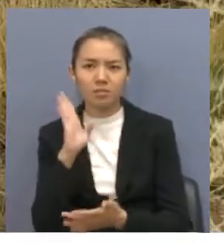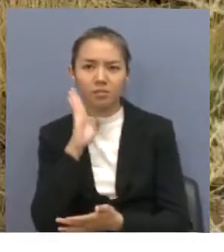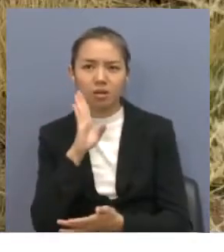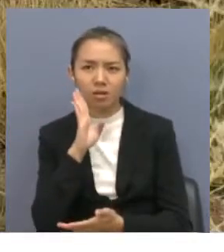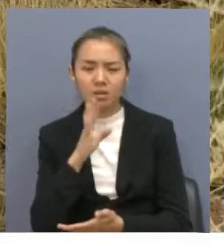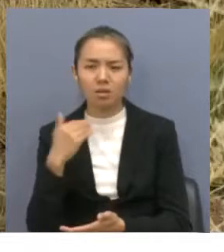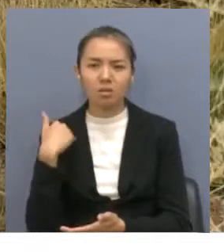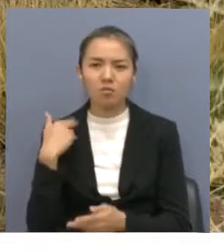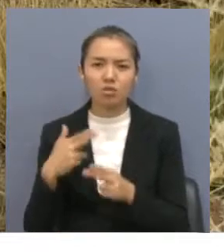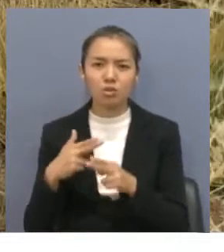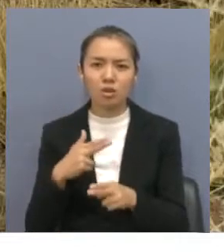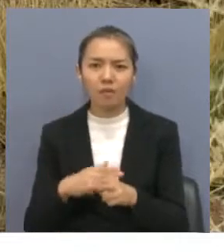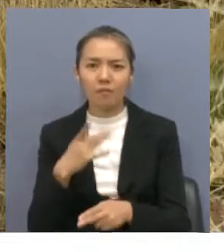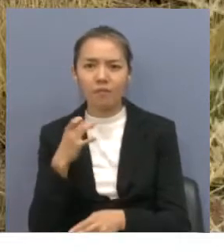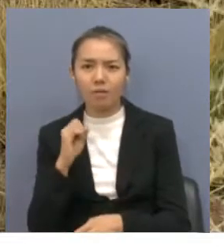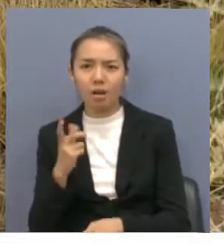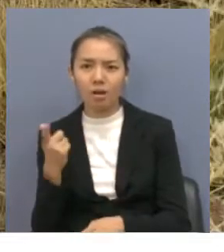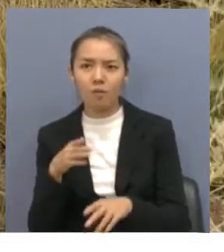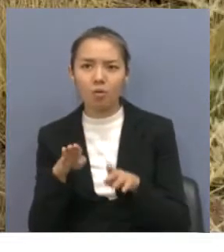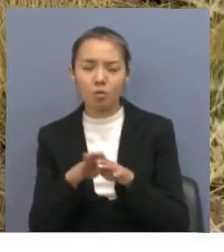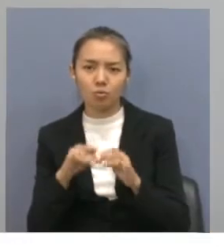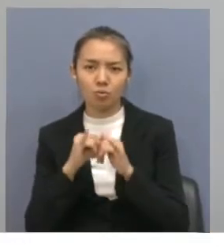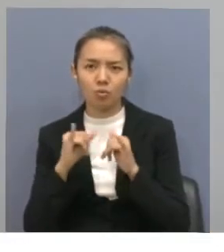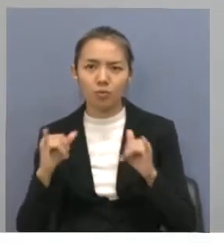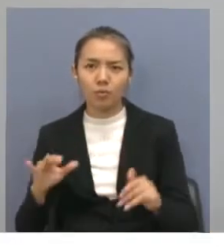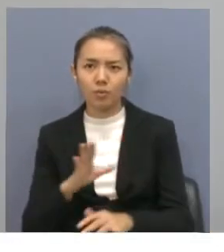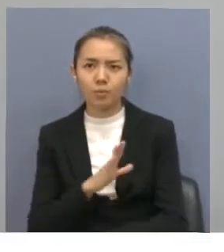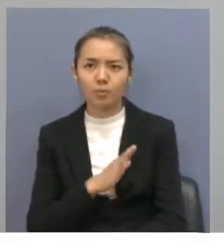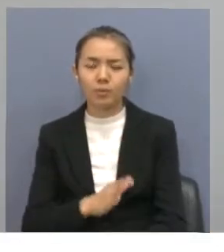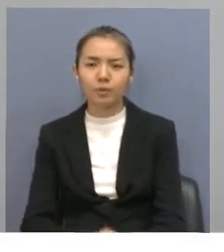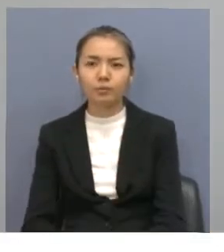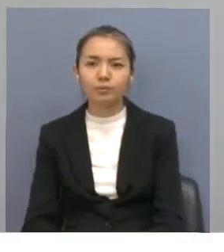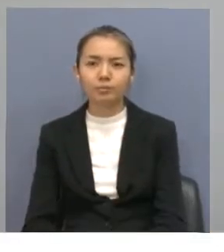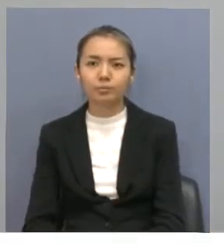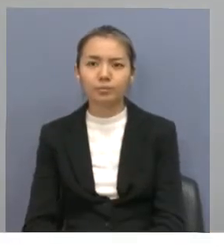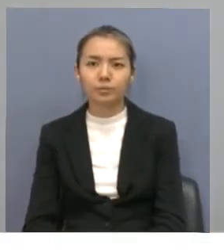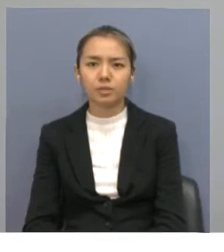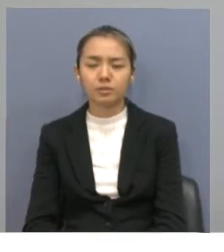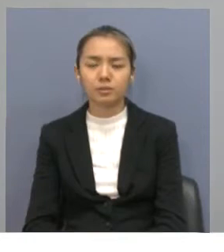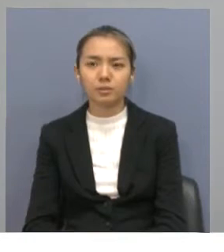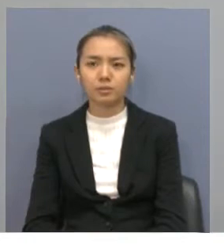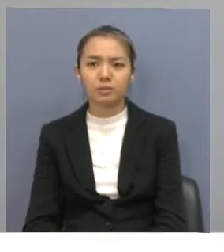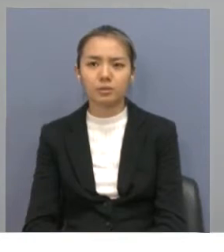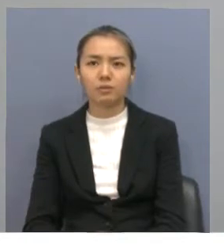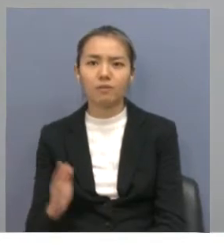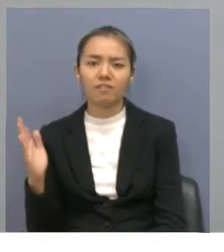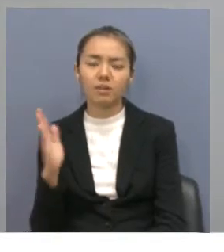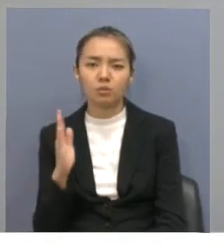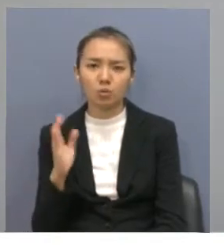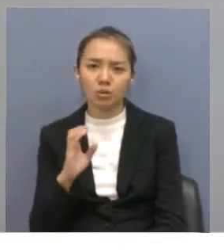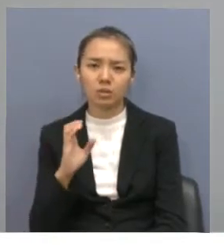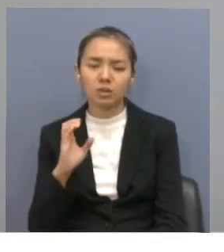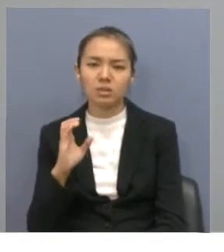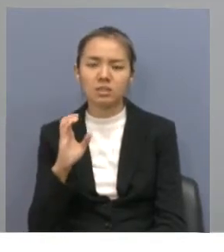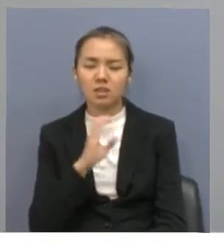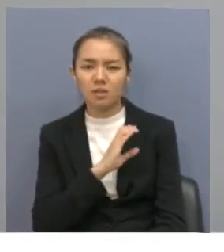темір дәуіріндегі мал шаруашылығы тек осындай жерлерде дамыған. Солтүстік және солтүстік батыс бөліктерін қарасақ,